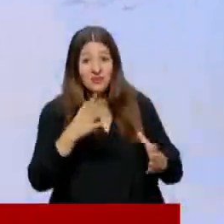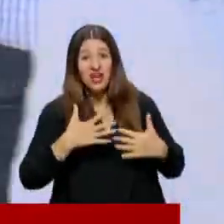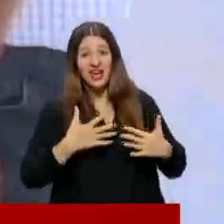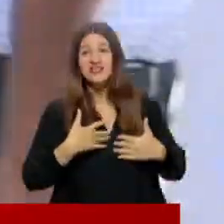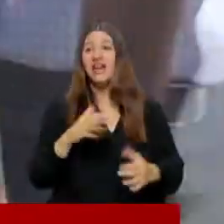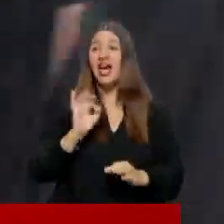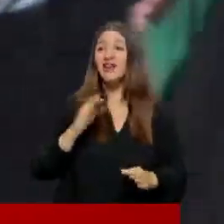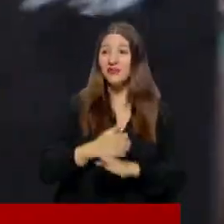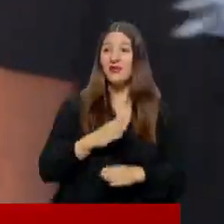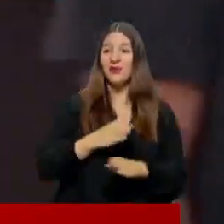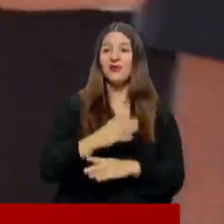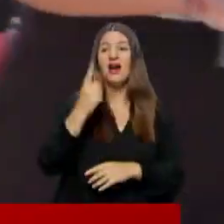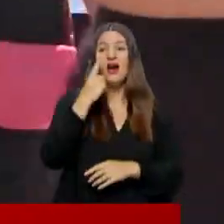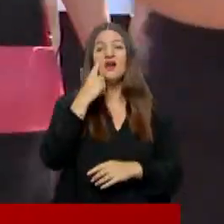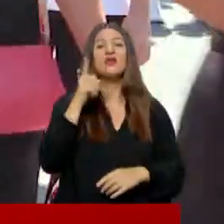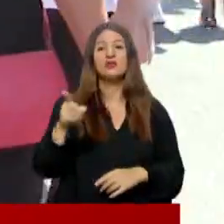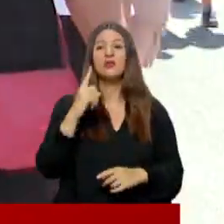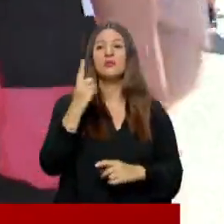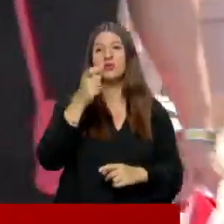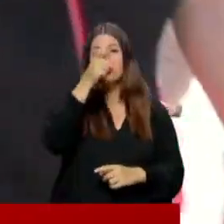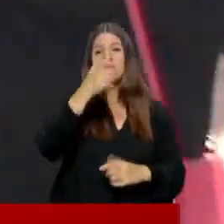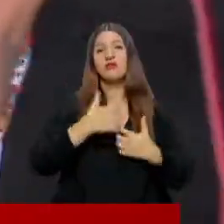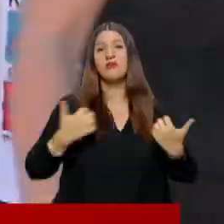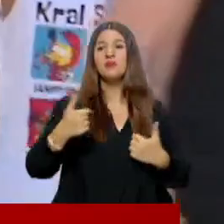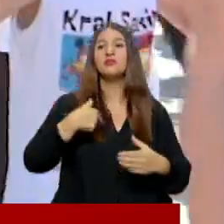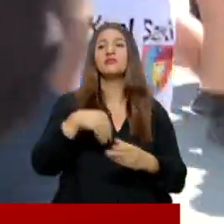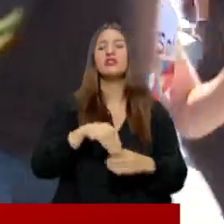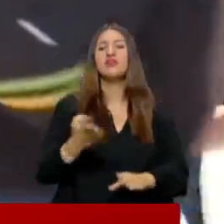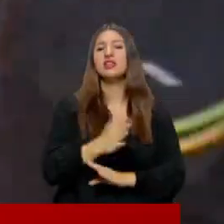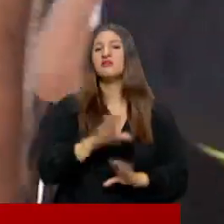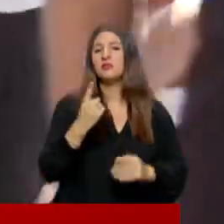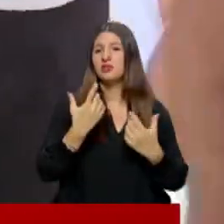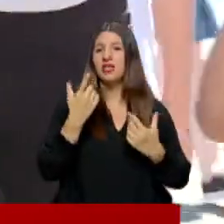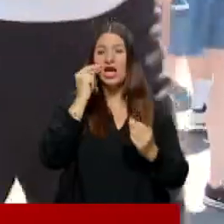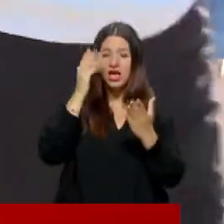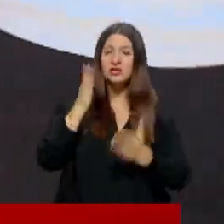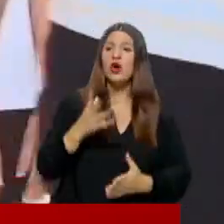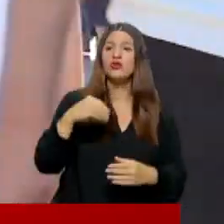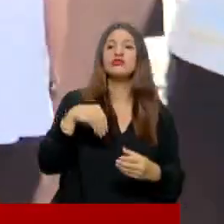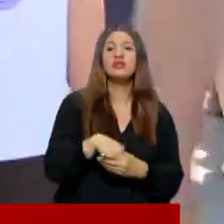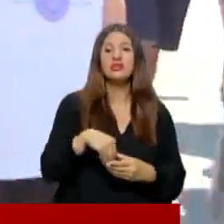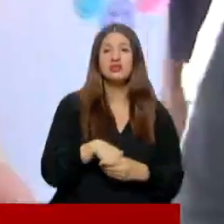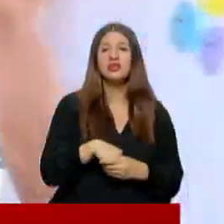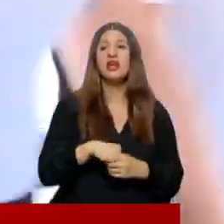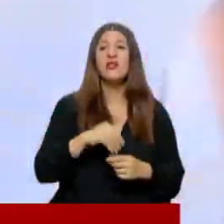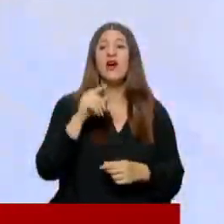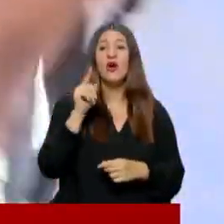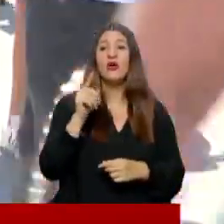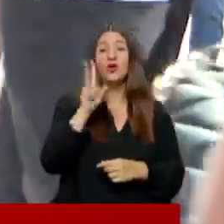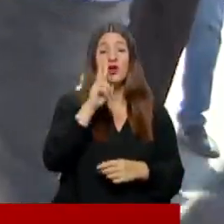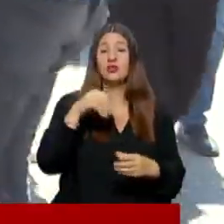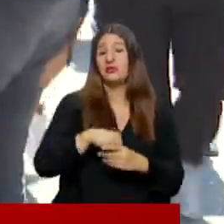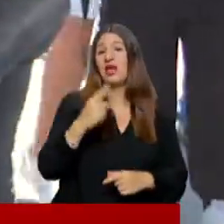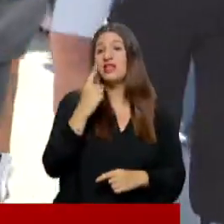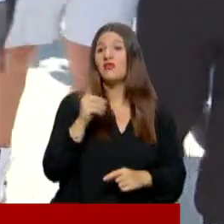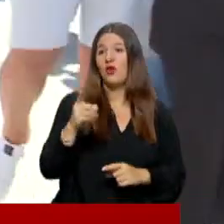heyecan. Doğru, doğru. Gazi Mustafa Kemal Atatürk bir Türk kahramanı. Bizim için vazgeçilmez bir karakter olduğu için ve onu göreceğim için ilk